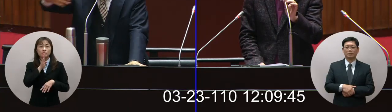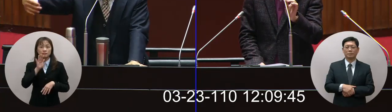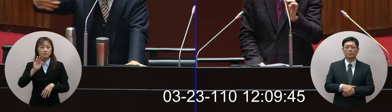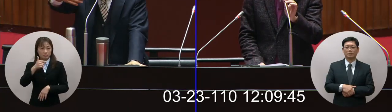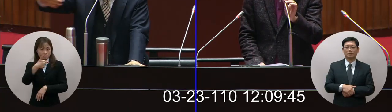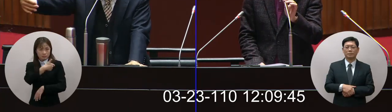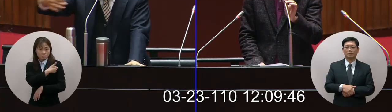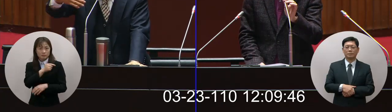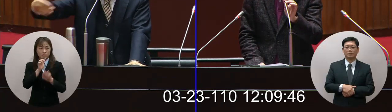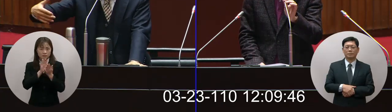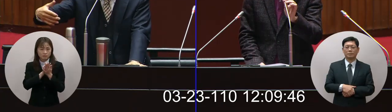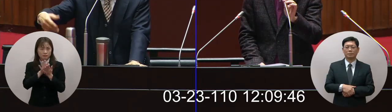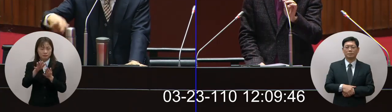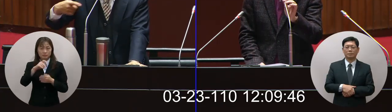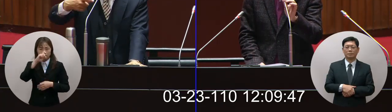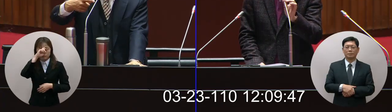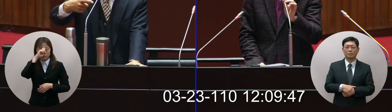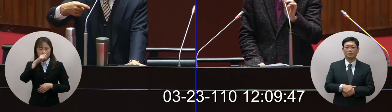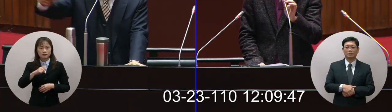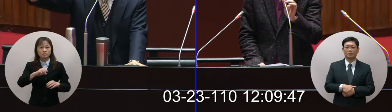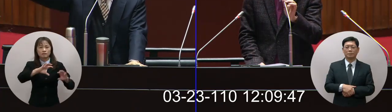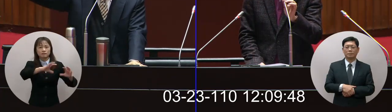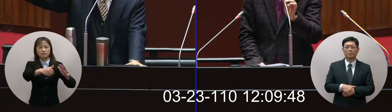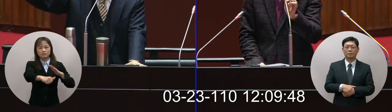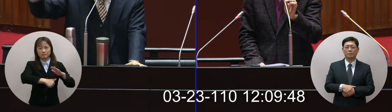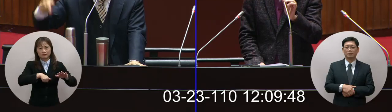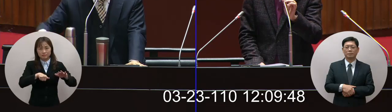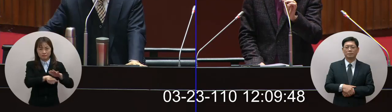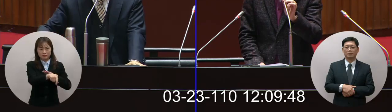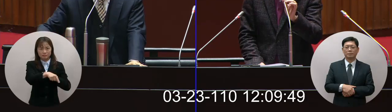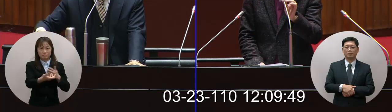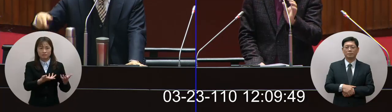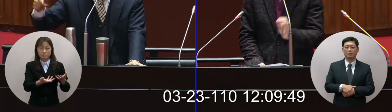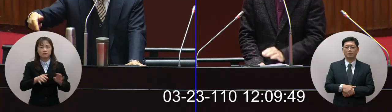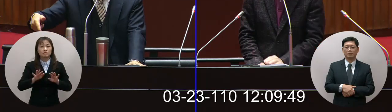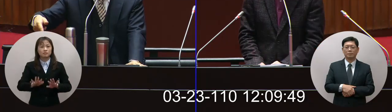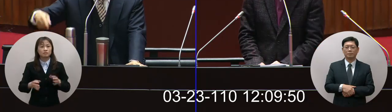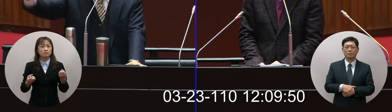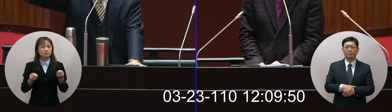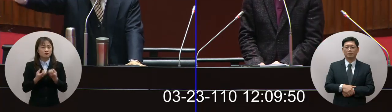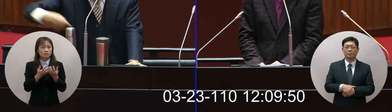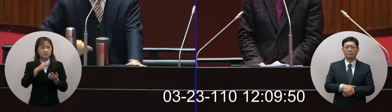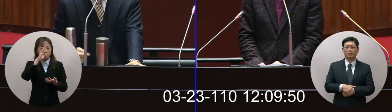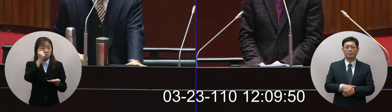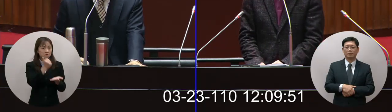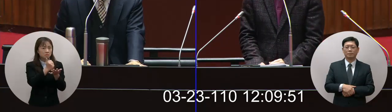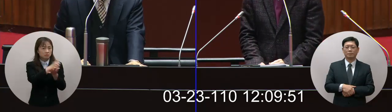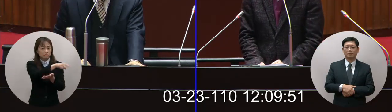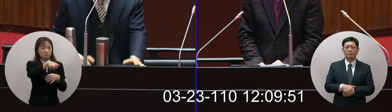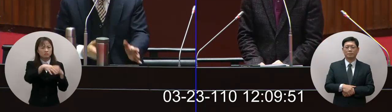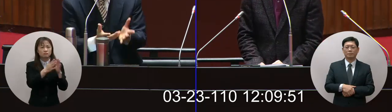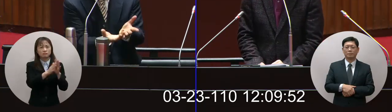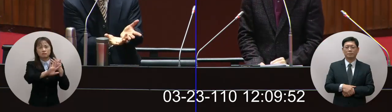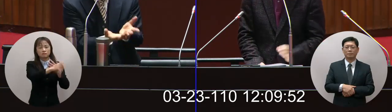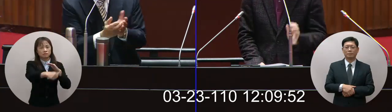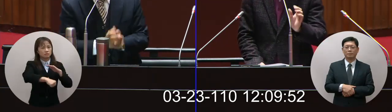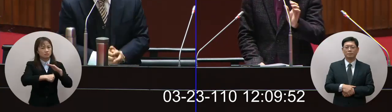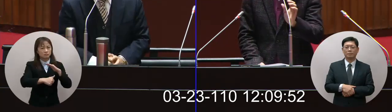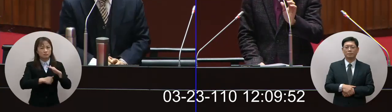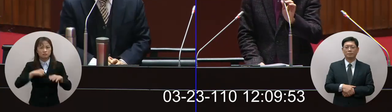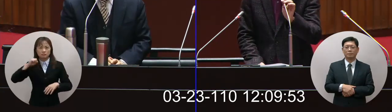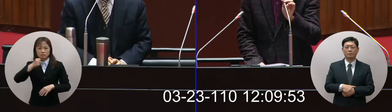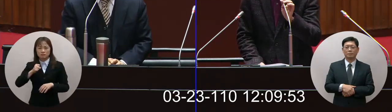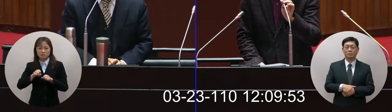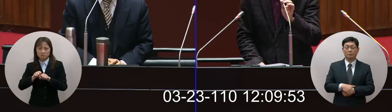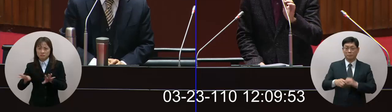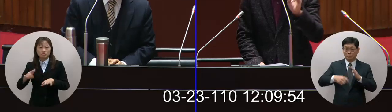要防止国境，因为你看现在发生的确诊的都是境外移入，不是台湾社区